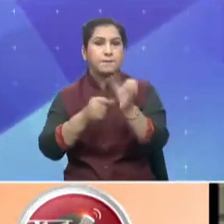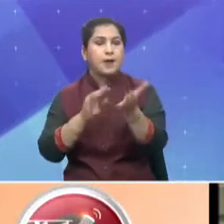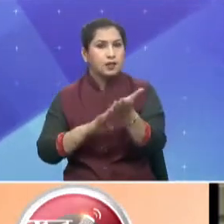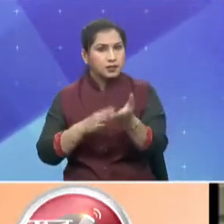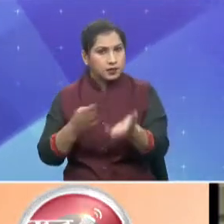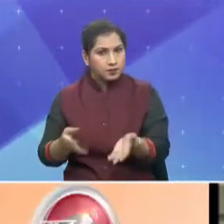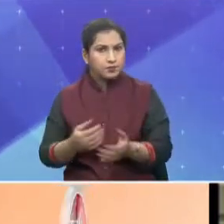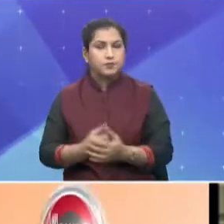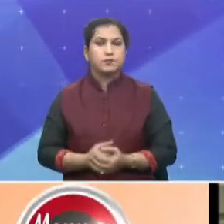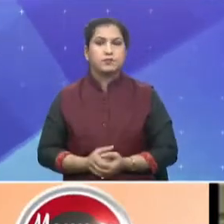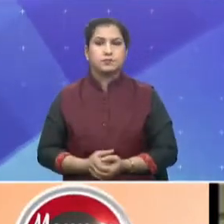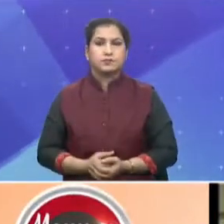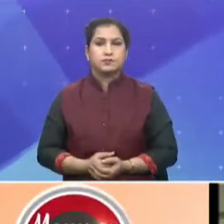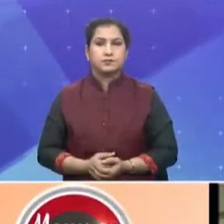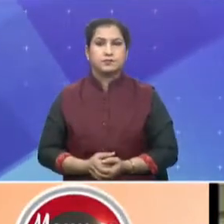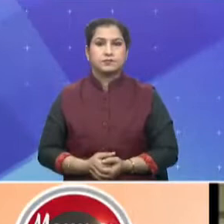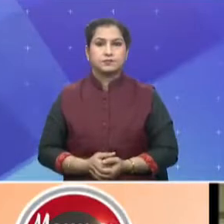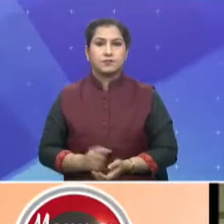मातरं,